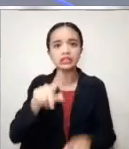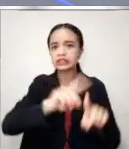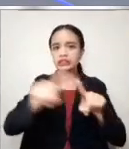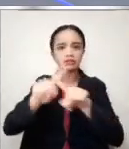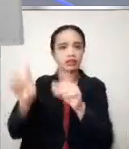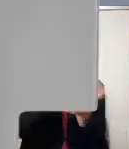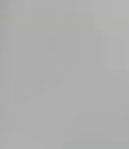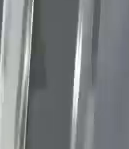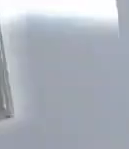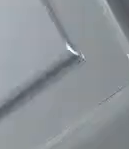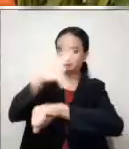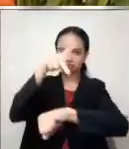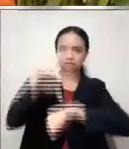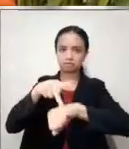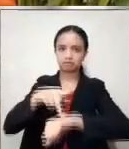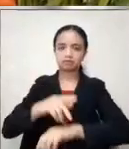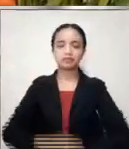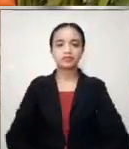Sandra Aguinaldo.